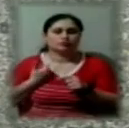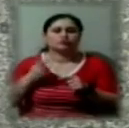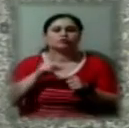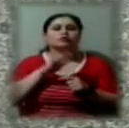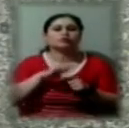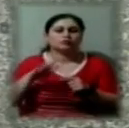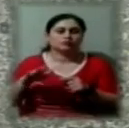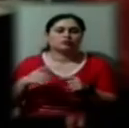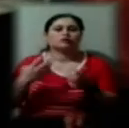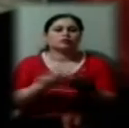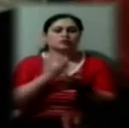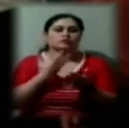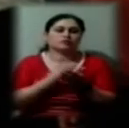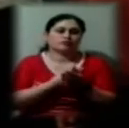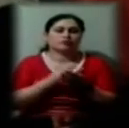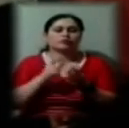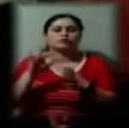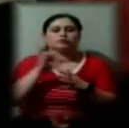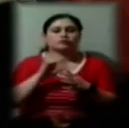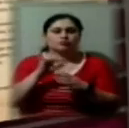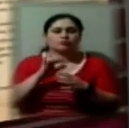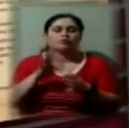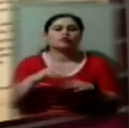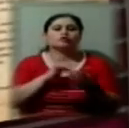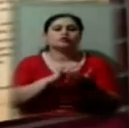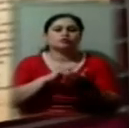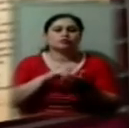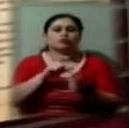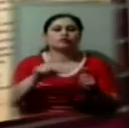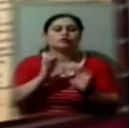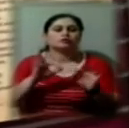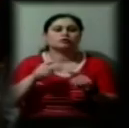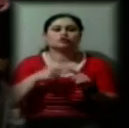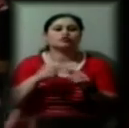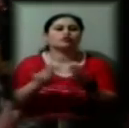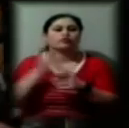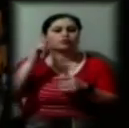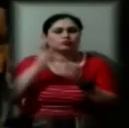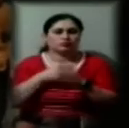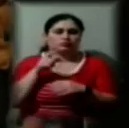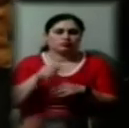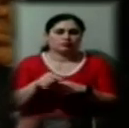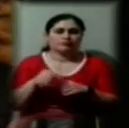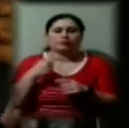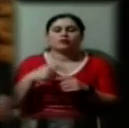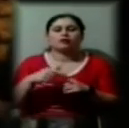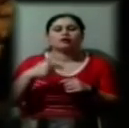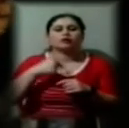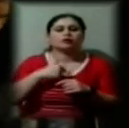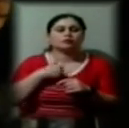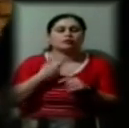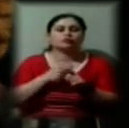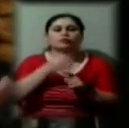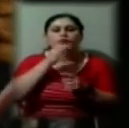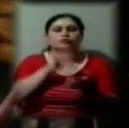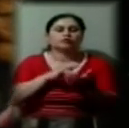віднайшли щось своє в історії. Після екскурсії школярі розказали, що нового дізналися. Мені дуже сподобалася ця екскурсія, але